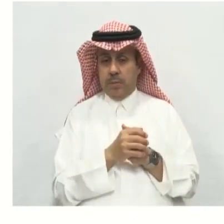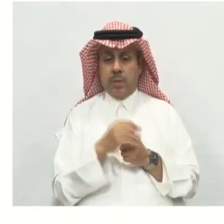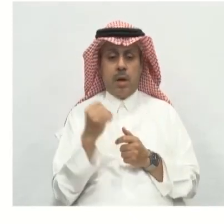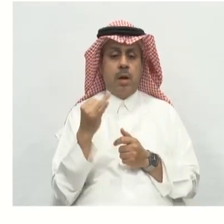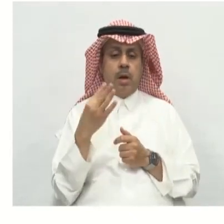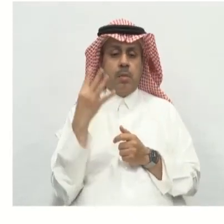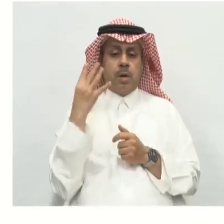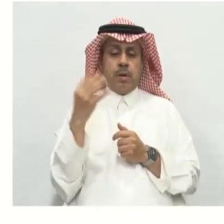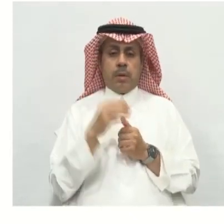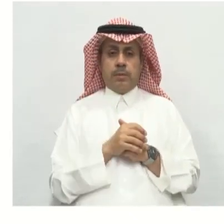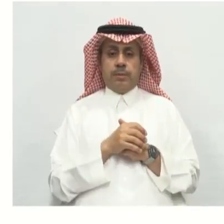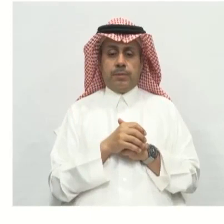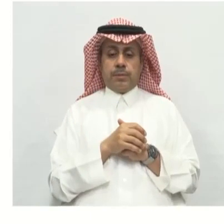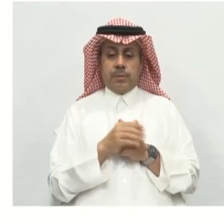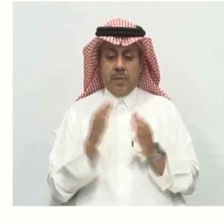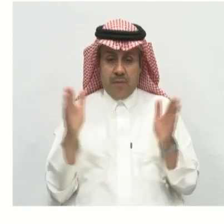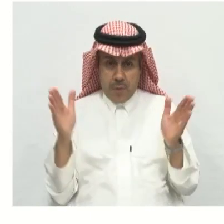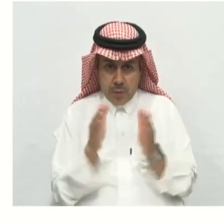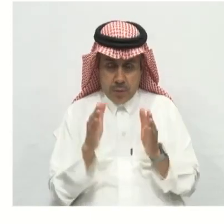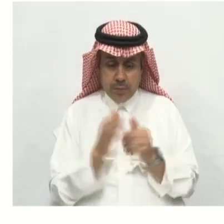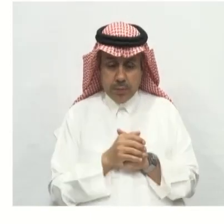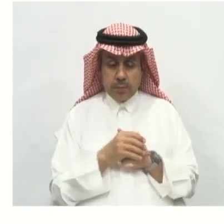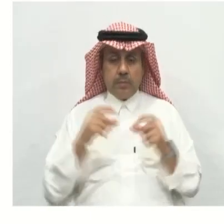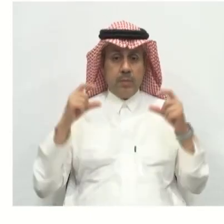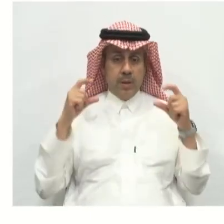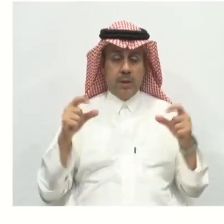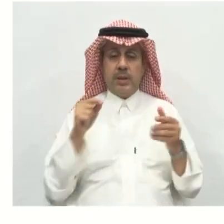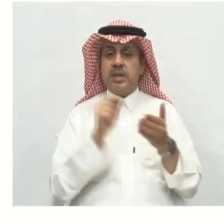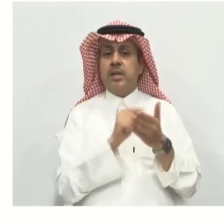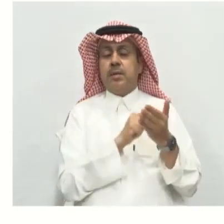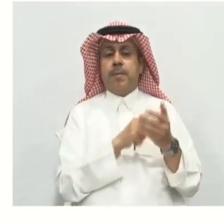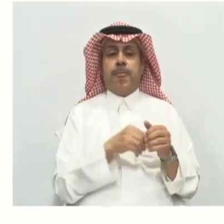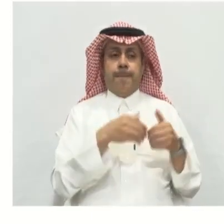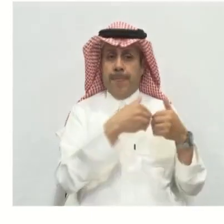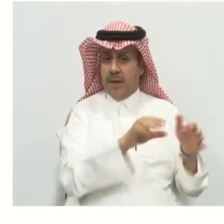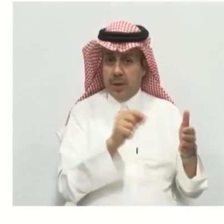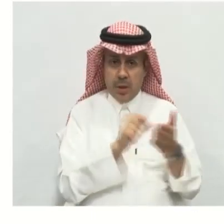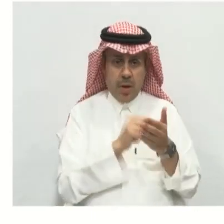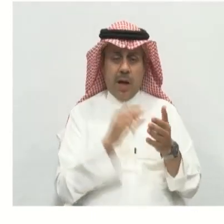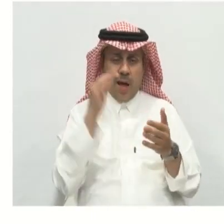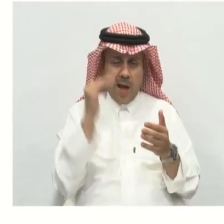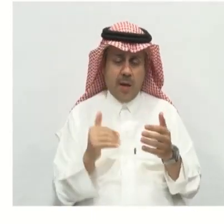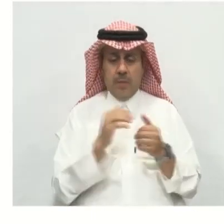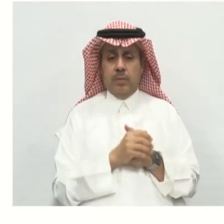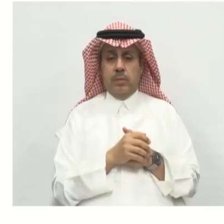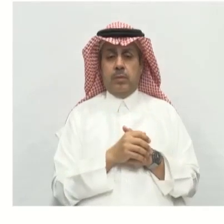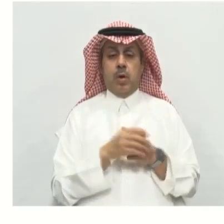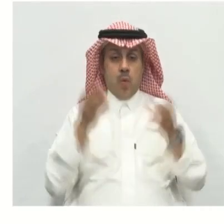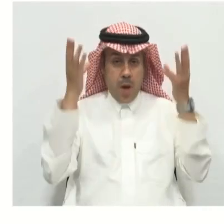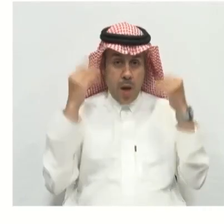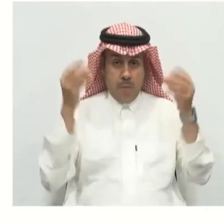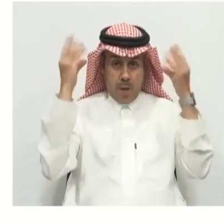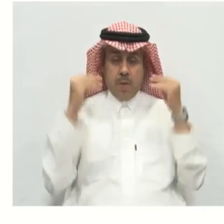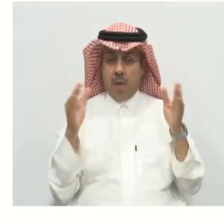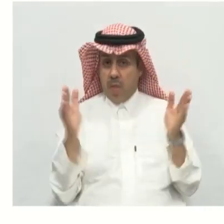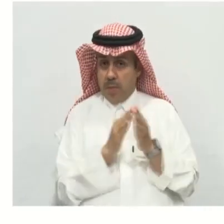اربعه لدينا في حدود داله تسجيل النقاط يتم تجاهل العبارات ذات النقاط الاقل ومن الناحيه العلميه يمكن ضبط هذه